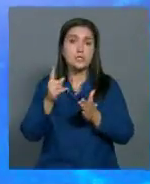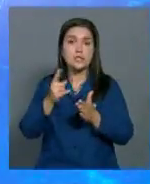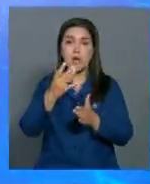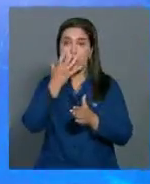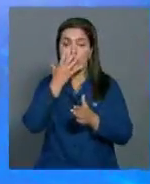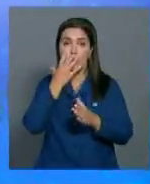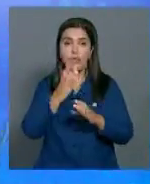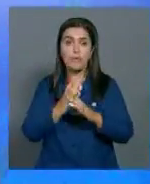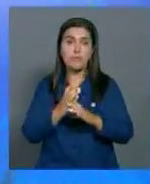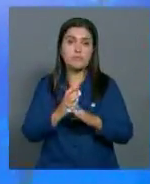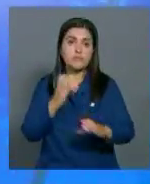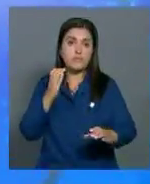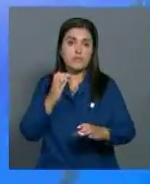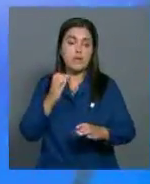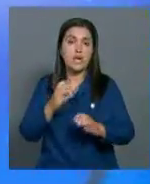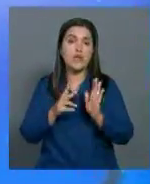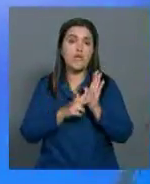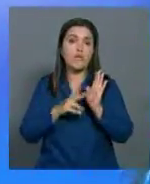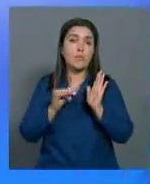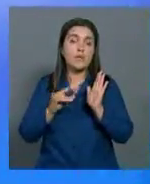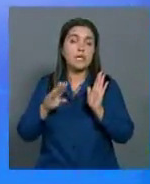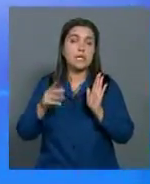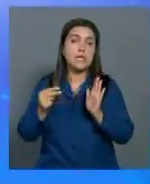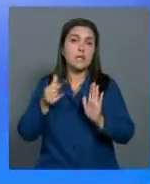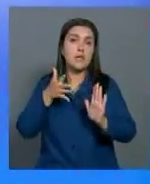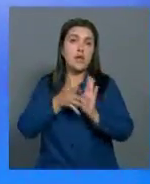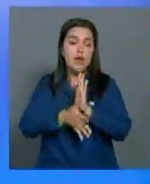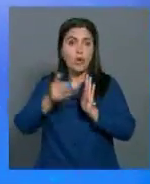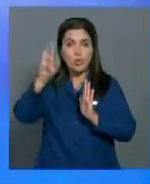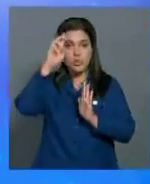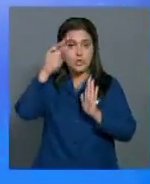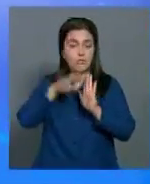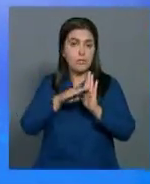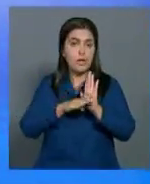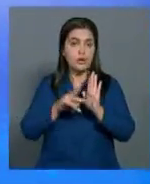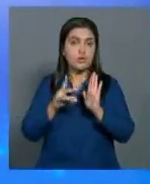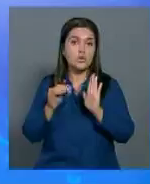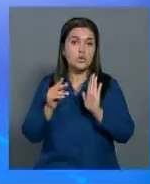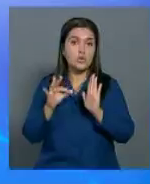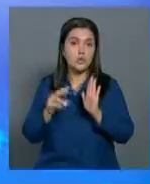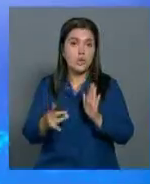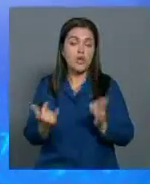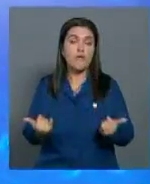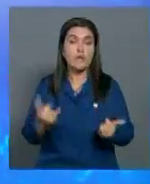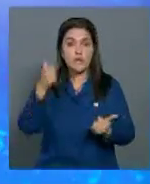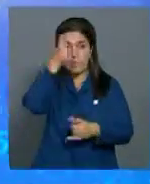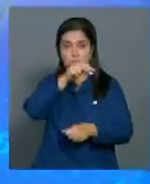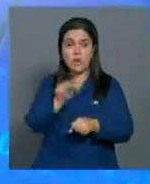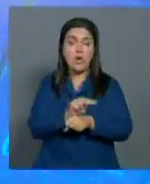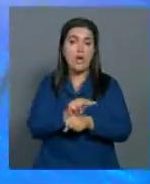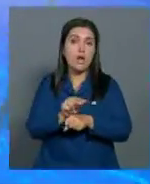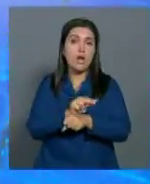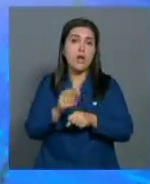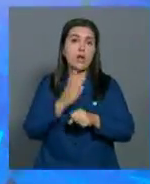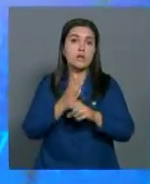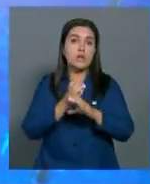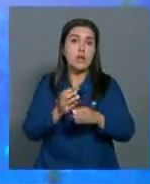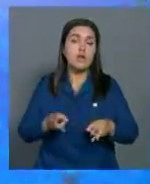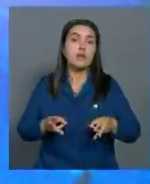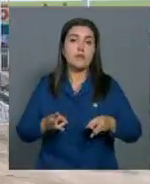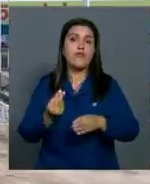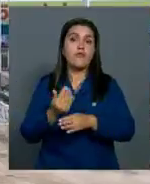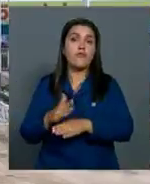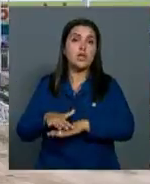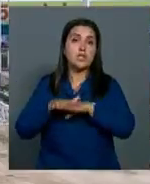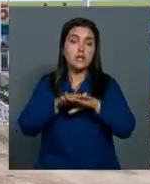тепломагистрали затрачено свыше 8 миллиардов тенге. По программе Нурлыжо в этом году на текущий капитальный ремонт тепловых систем и котлоагрегатов выделено